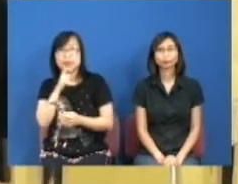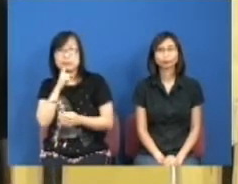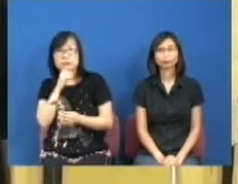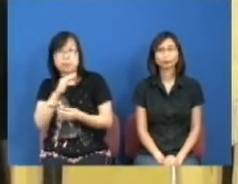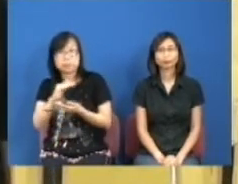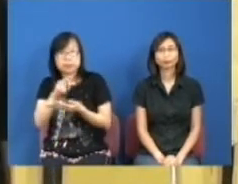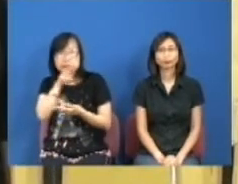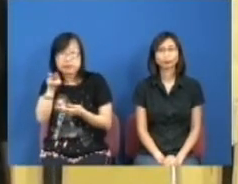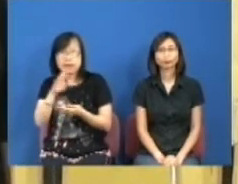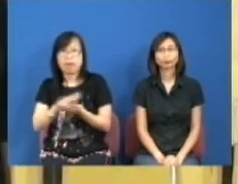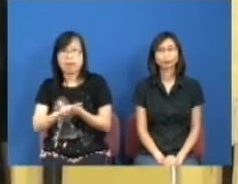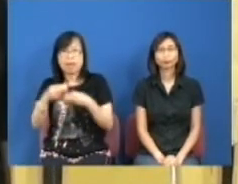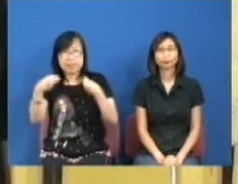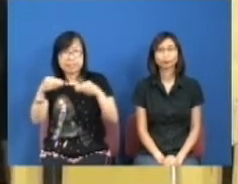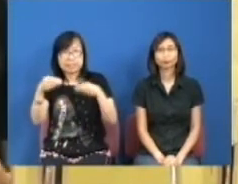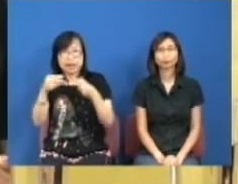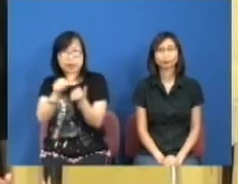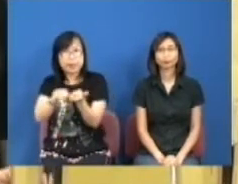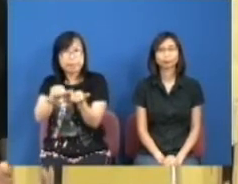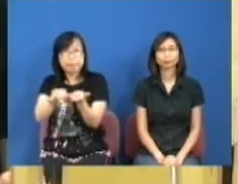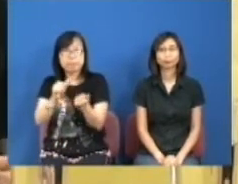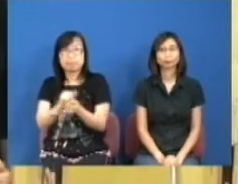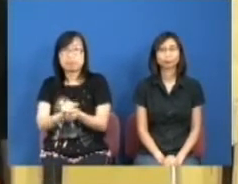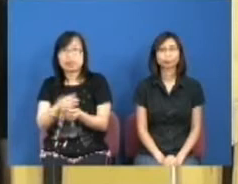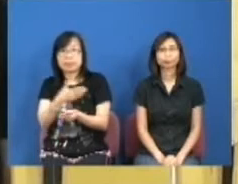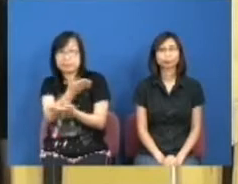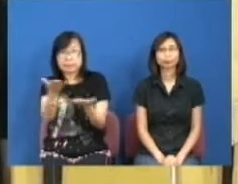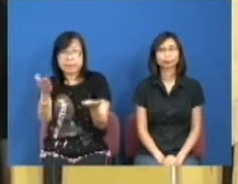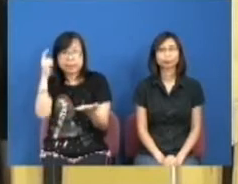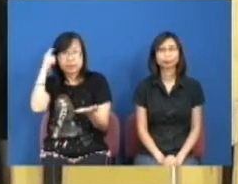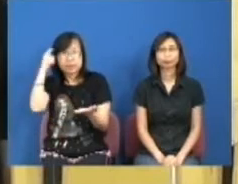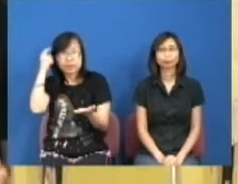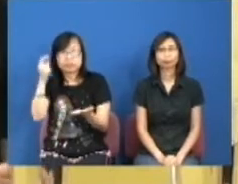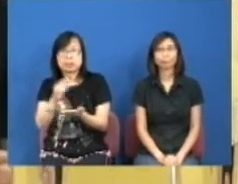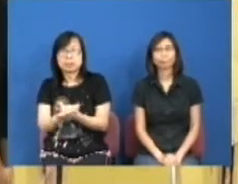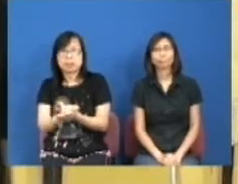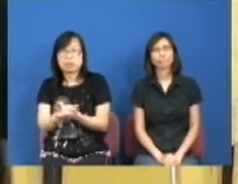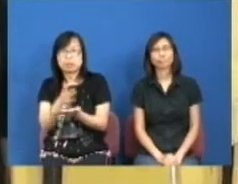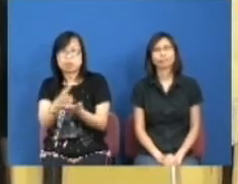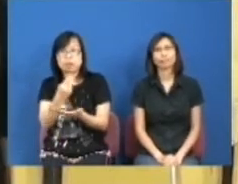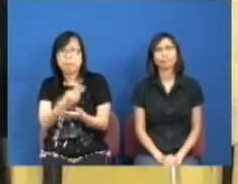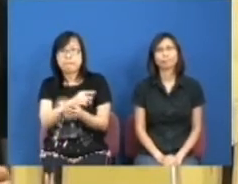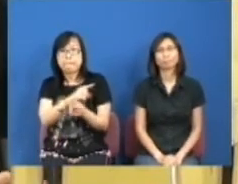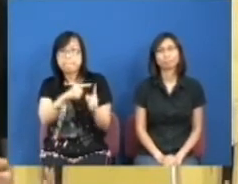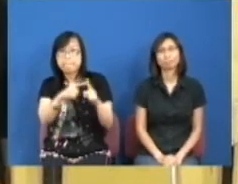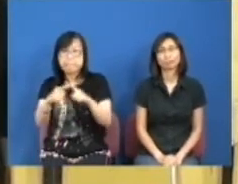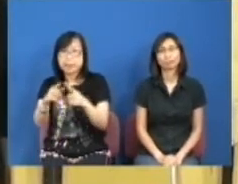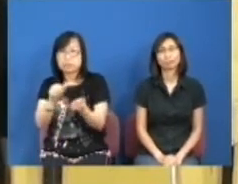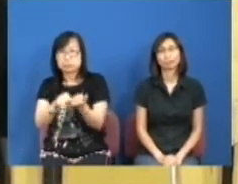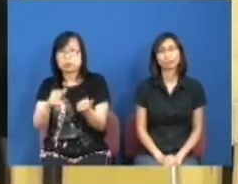顯嘅例子啦，譬如教協就係、是、大家知係 教聯啦， 主張民主嘅記